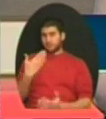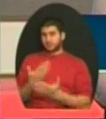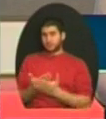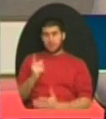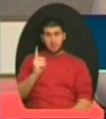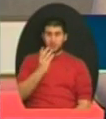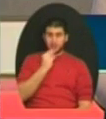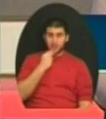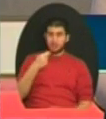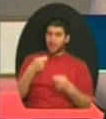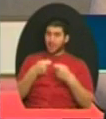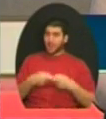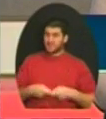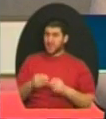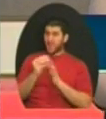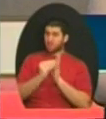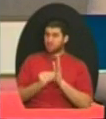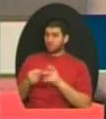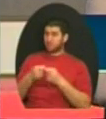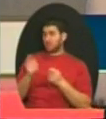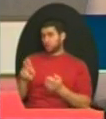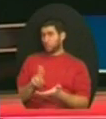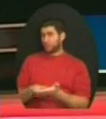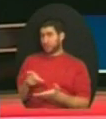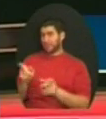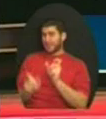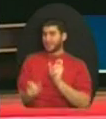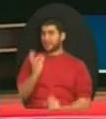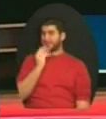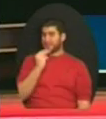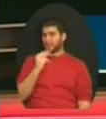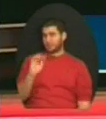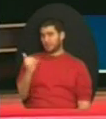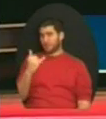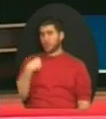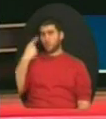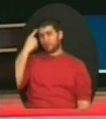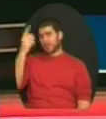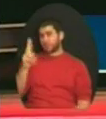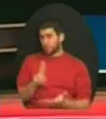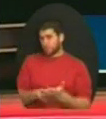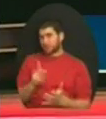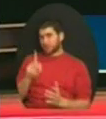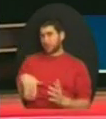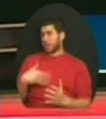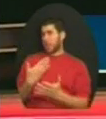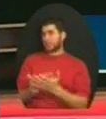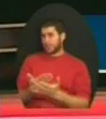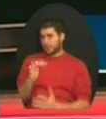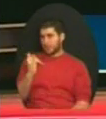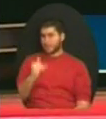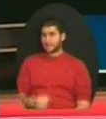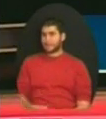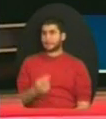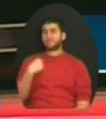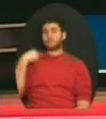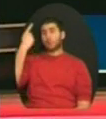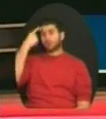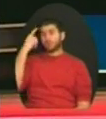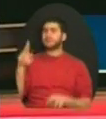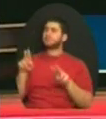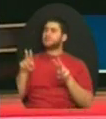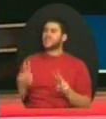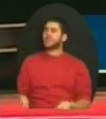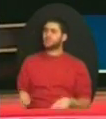ישראלים? אני חושבת שאת צודקת. הם אזרחי ישראל. לחלוטין, אני חושבת שאת צודקת וצריך להציע להם. אני חושבת